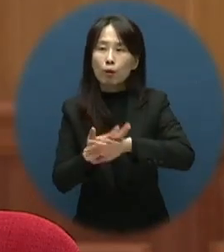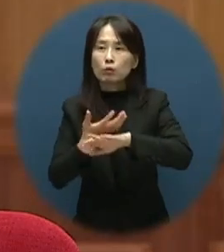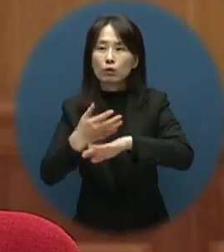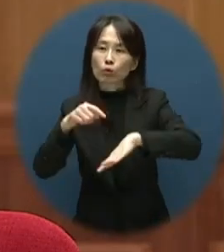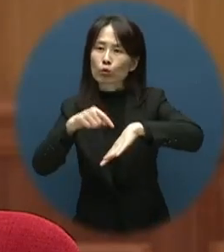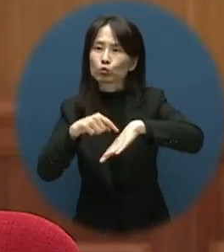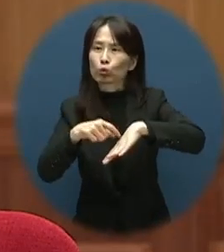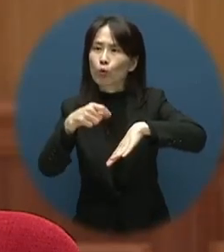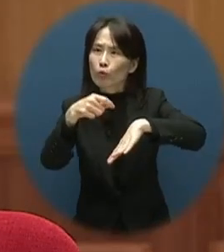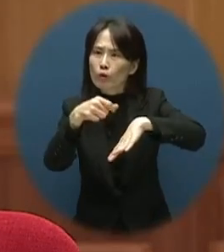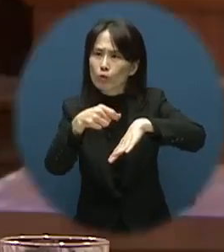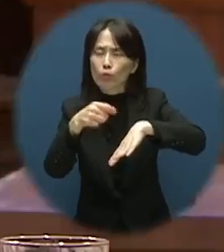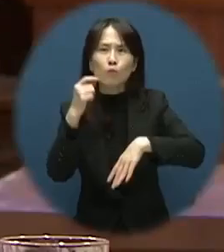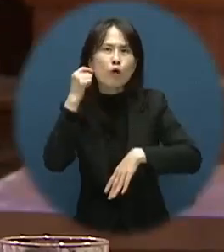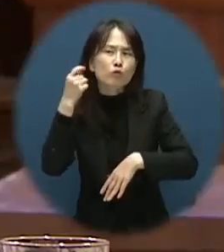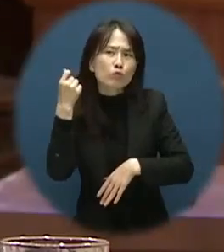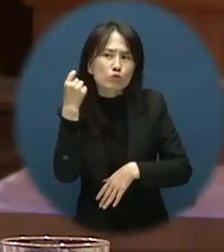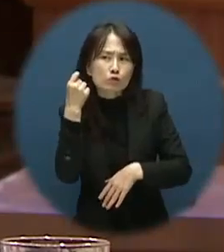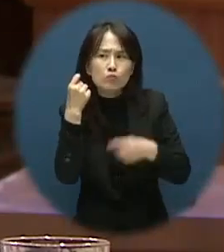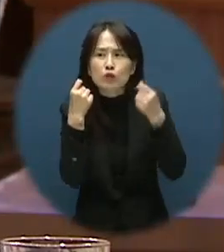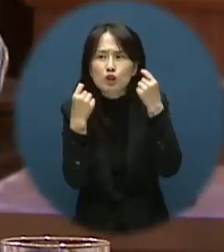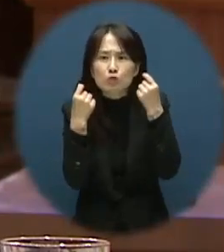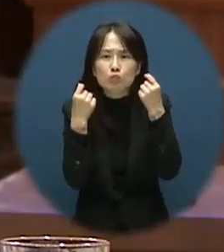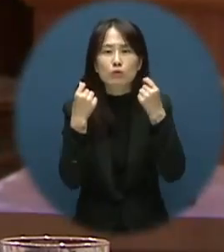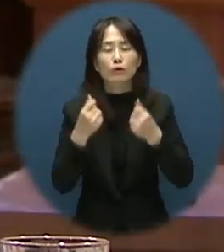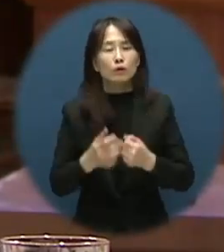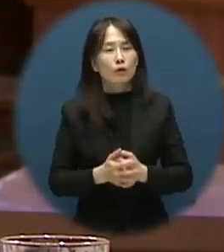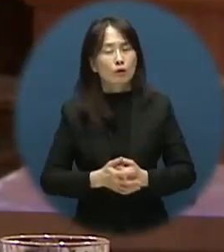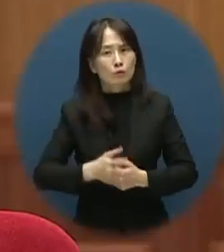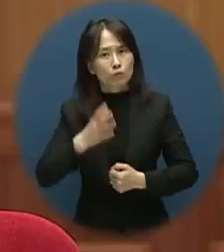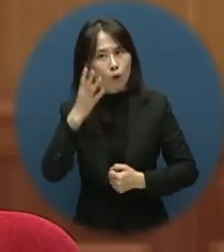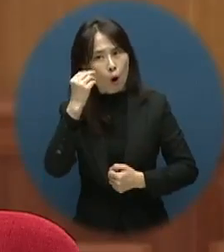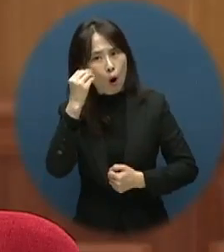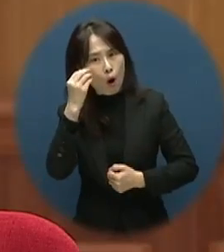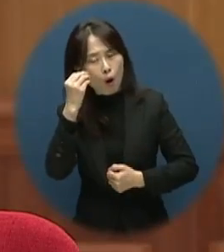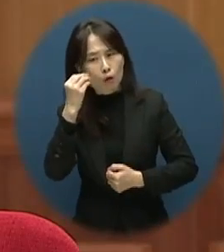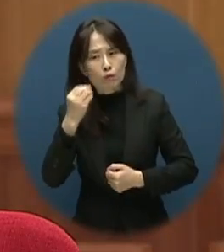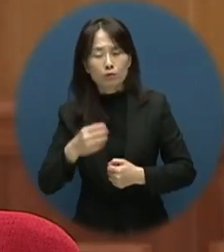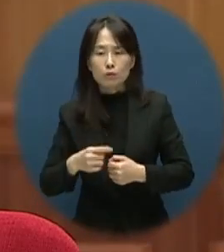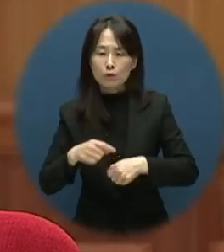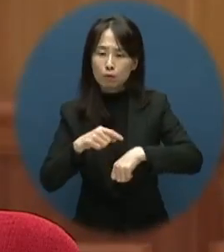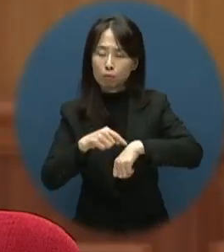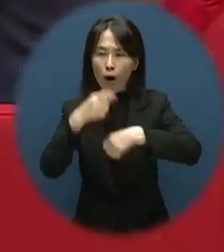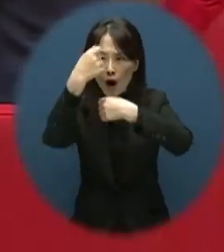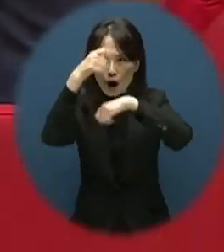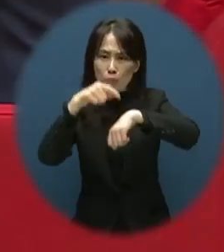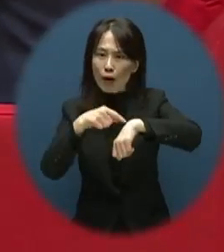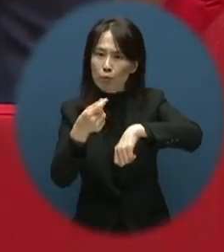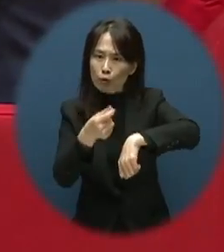뭐 손에도 놓고 뭐 귀뒤에도 놓고 뭐 여러 군데서 온 몸에 침을 꽂죠. 몇 군데 그렇죠. 놓고 그다음 저보고 일어나서